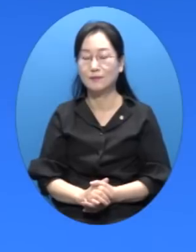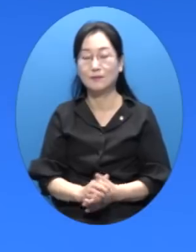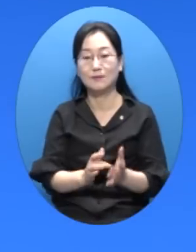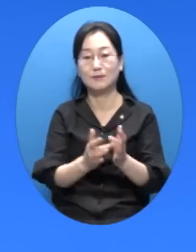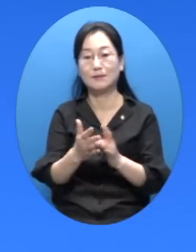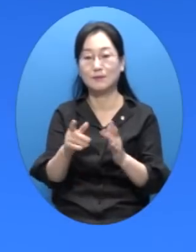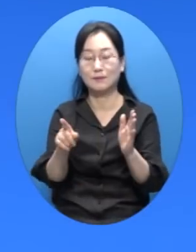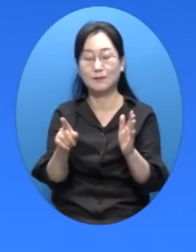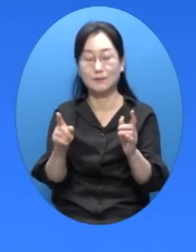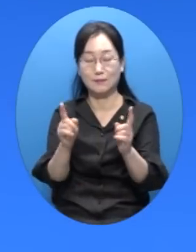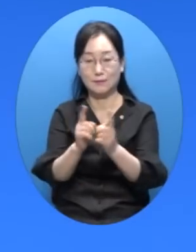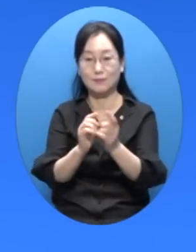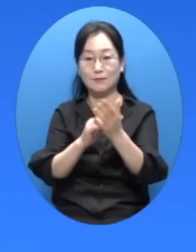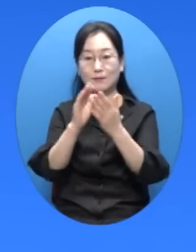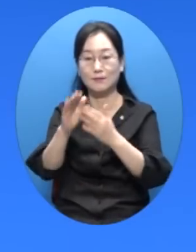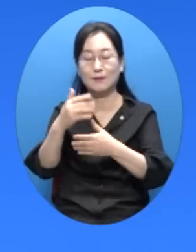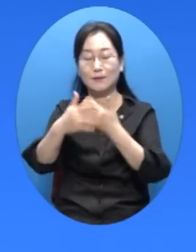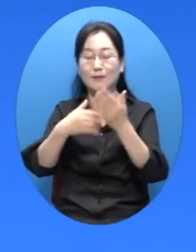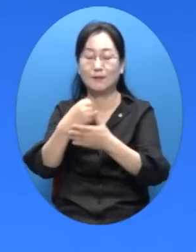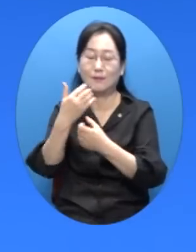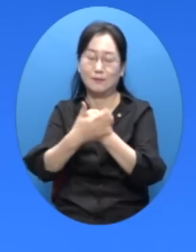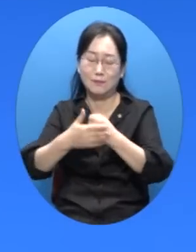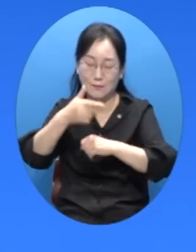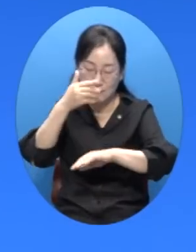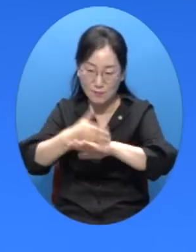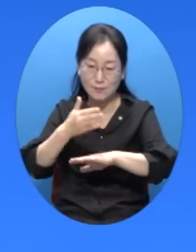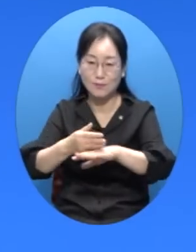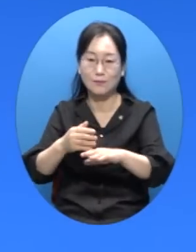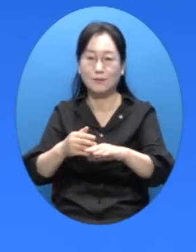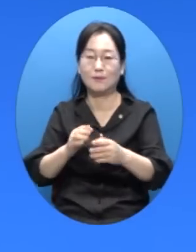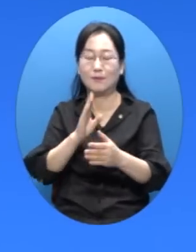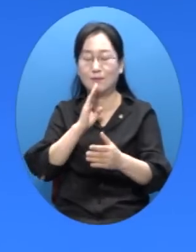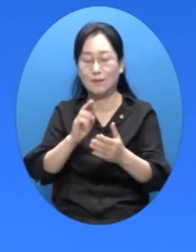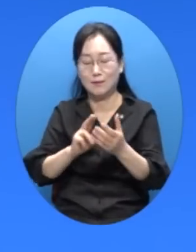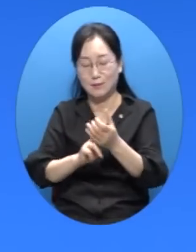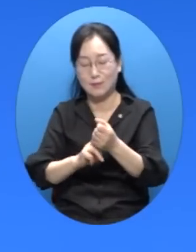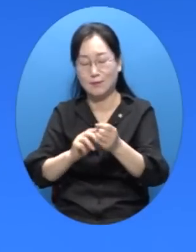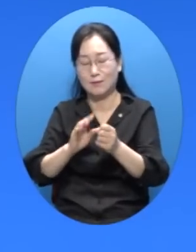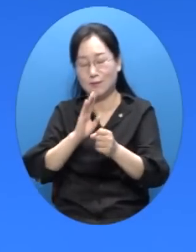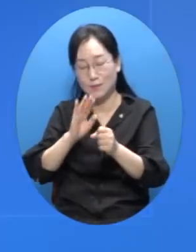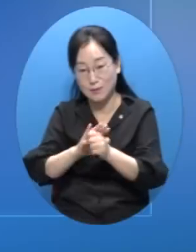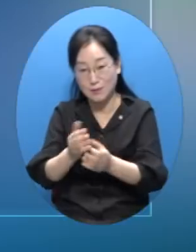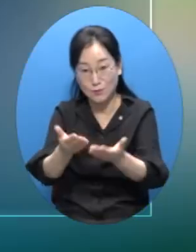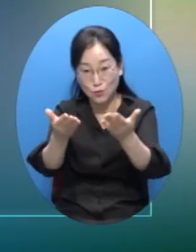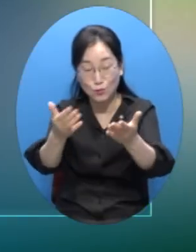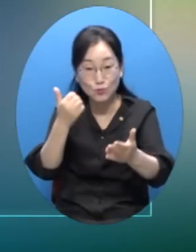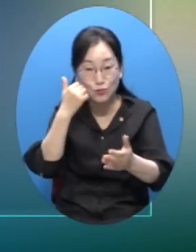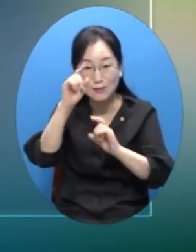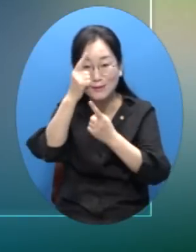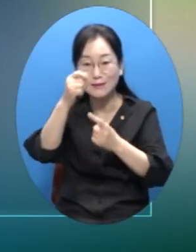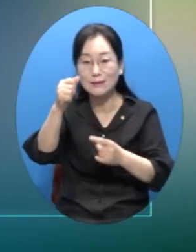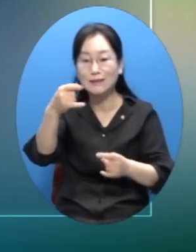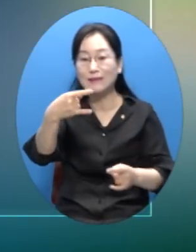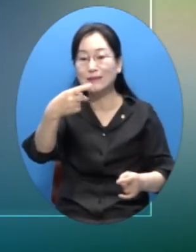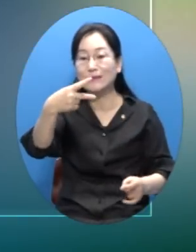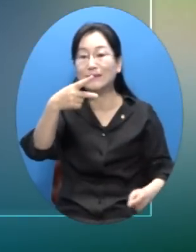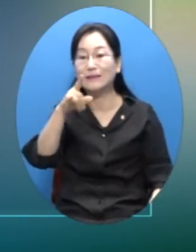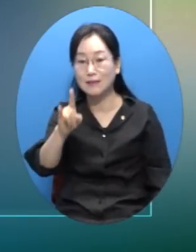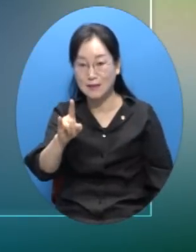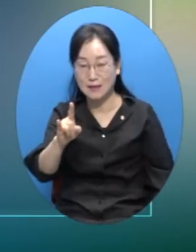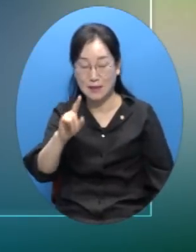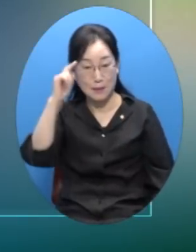예수를 만난 후에 하나님의 은혜 감사해서 기적의 손, 사랑의 손을 내밀었던 이희대 박사님을 여러분에게 소개하기